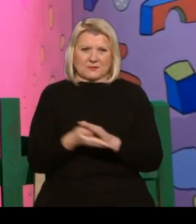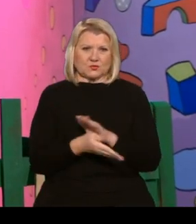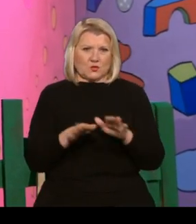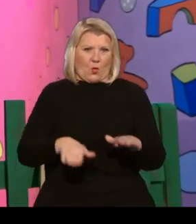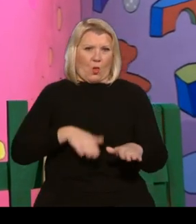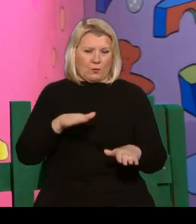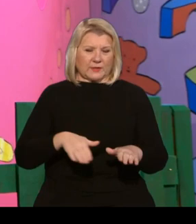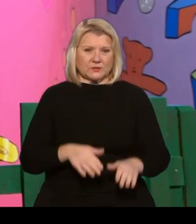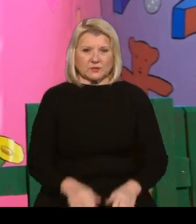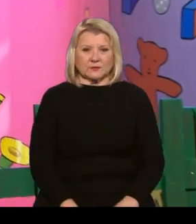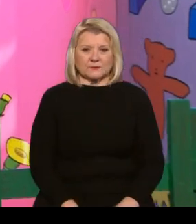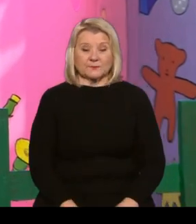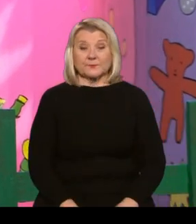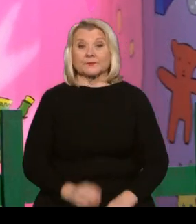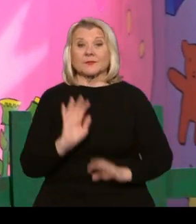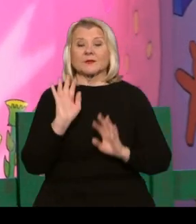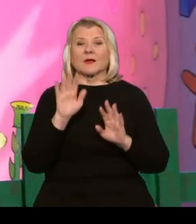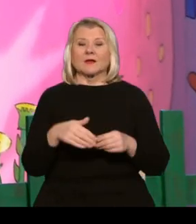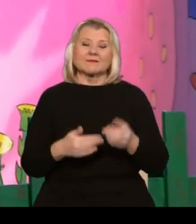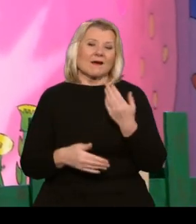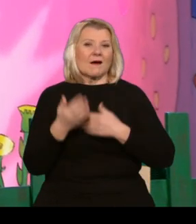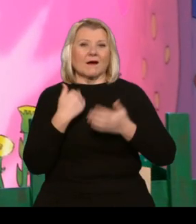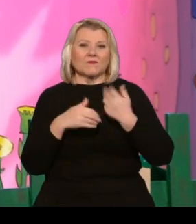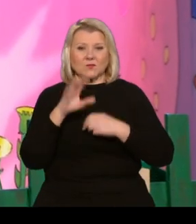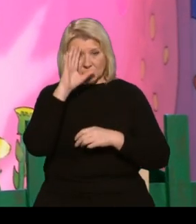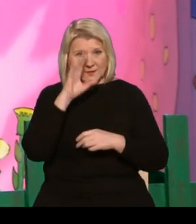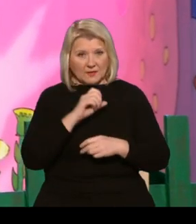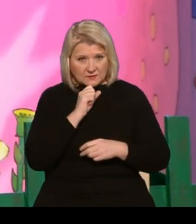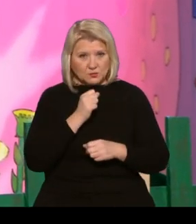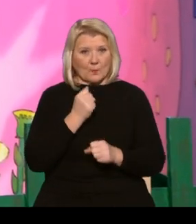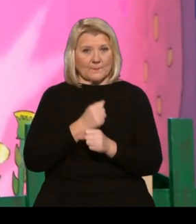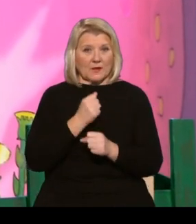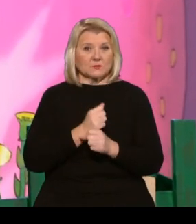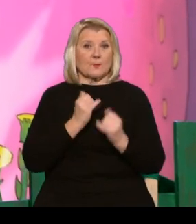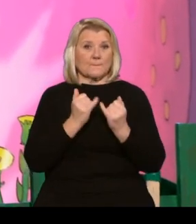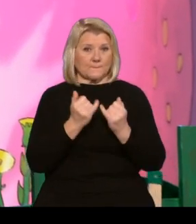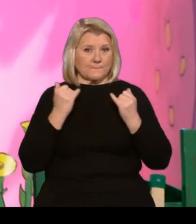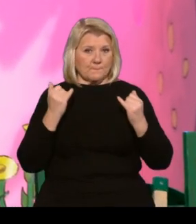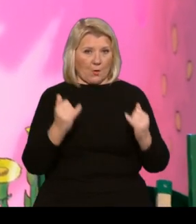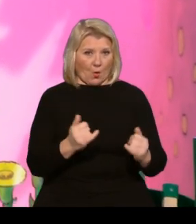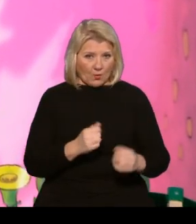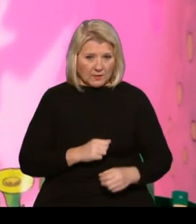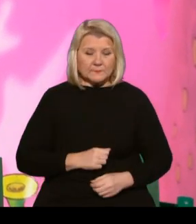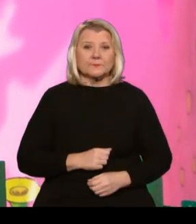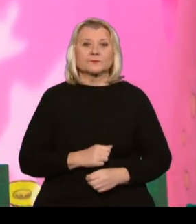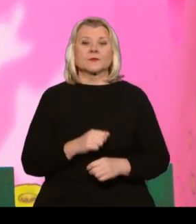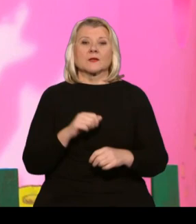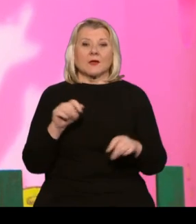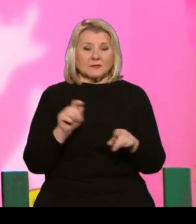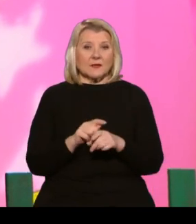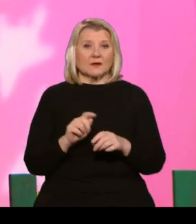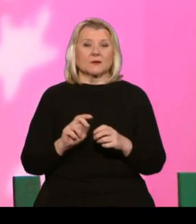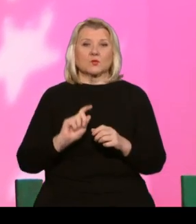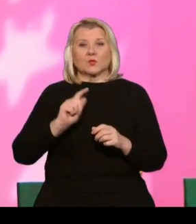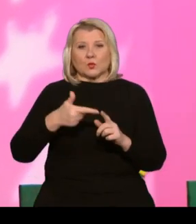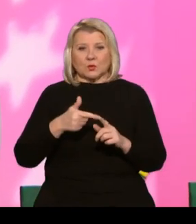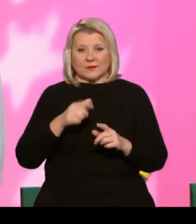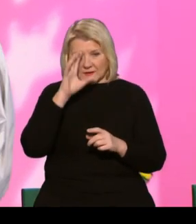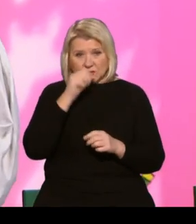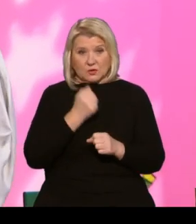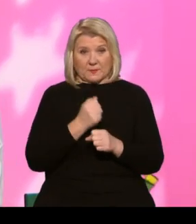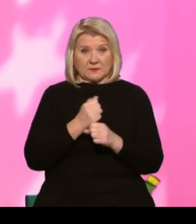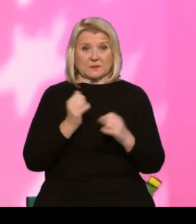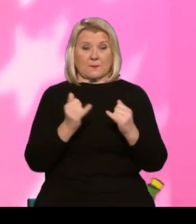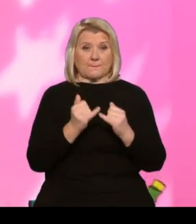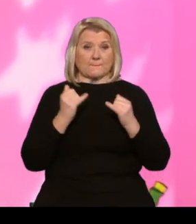Můj dědeček, ten pracoval na poli. Můj pradědeček pracoval taky na poli. A